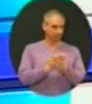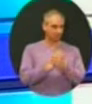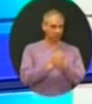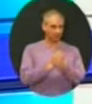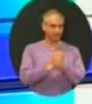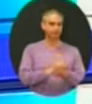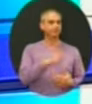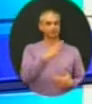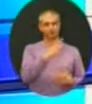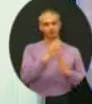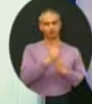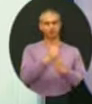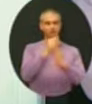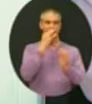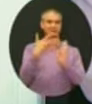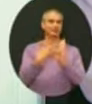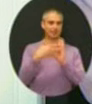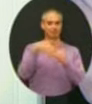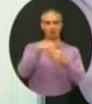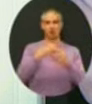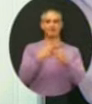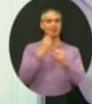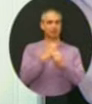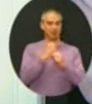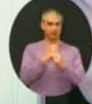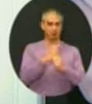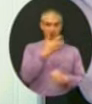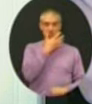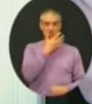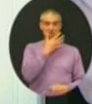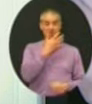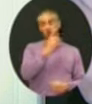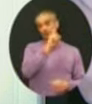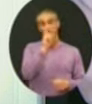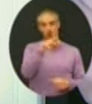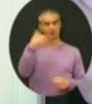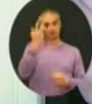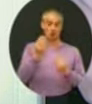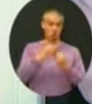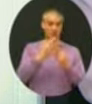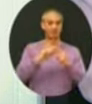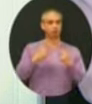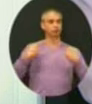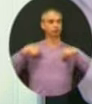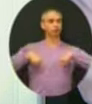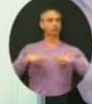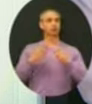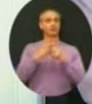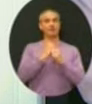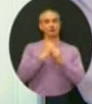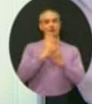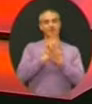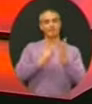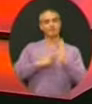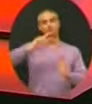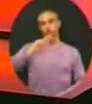שלום וברכה. אתה מוביל בסקרים הפנימיים במפלגת העבודה, אתה אולי תהיה בעוד כמה חודשים יושב ראש מפלגת העבודה בפעם